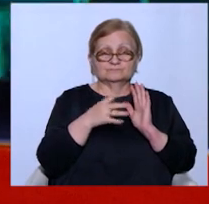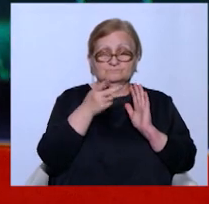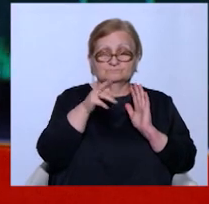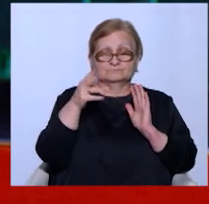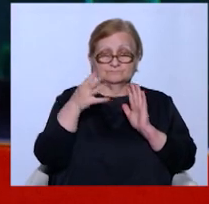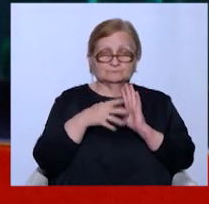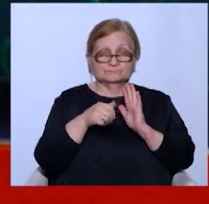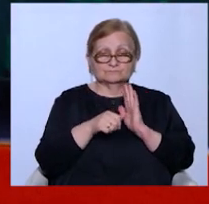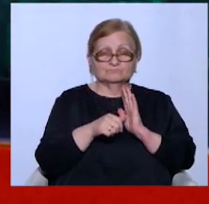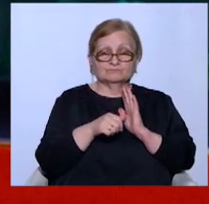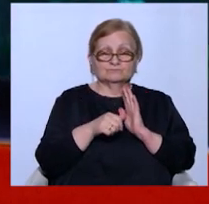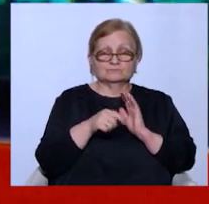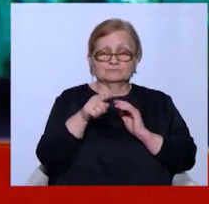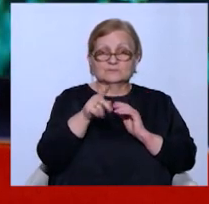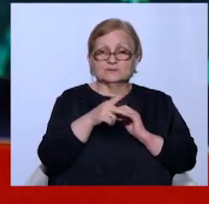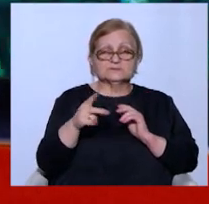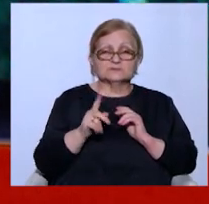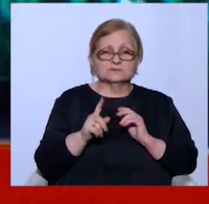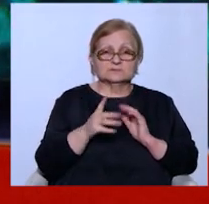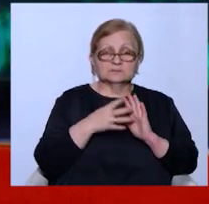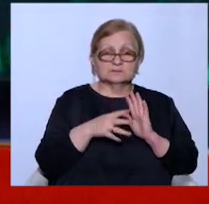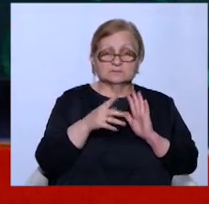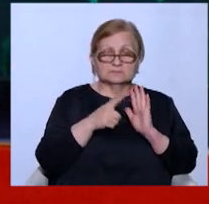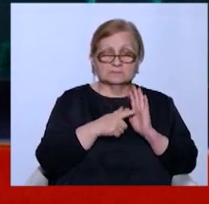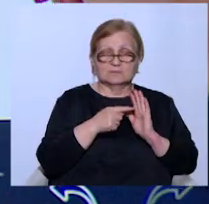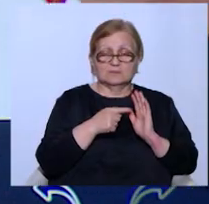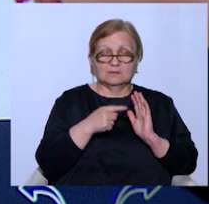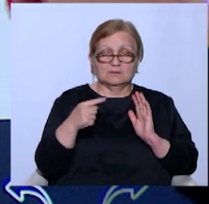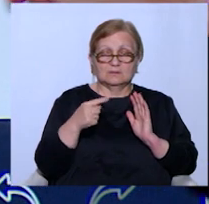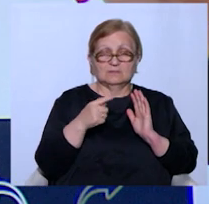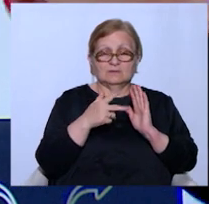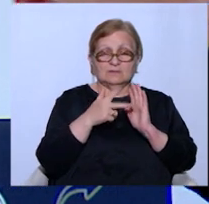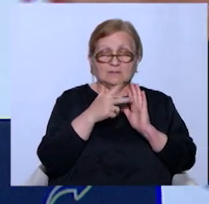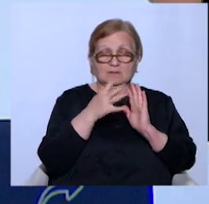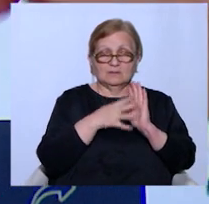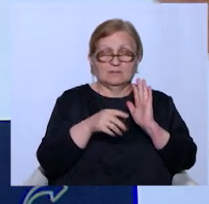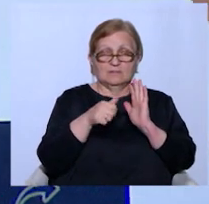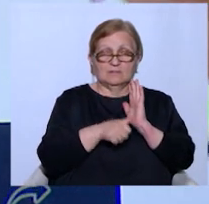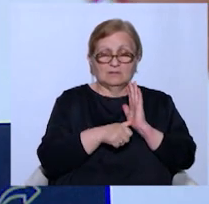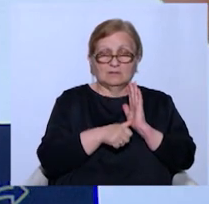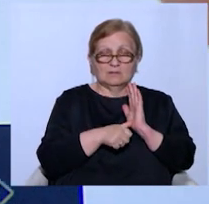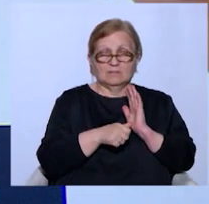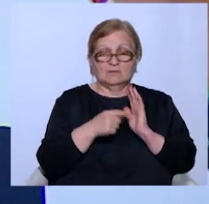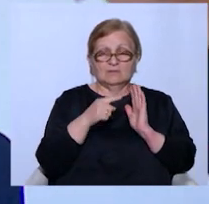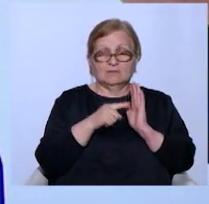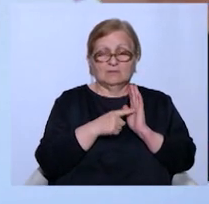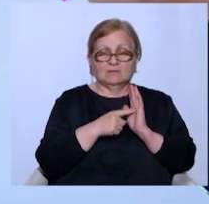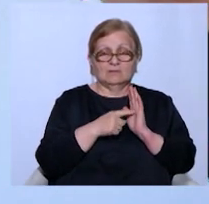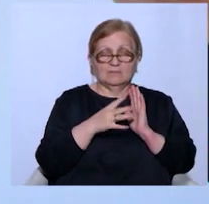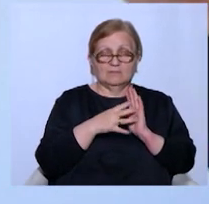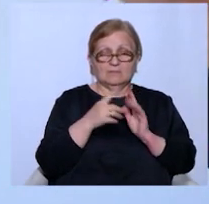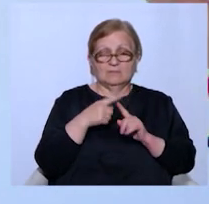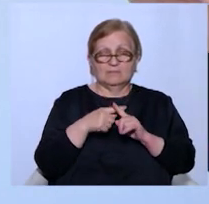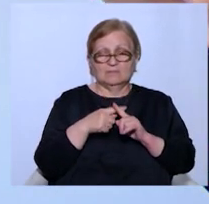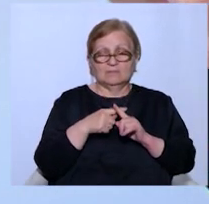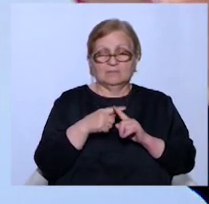- 96 კვადრატი. ეს რა არის? 97 - 96. გავამრავლოთ 97